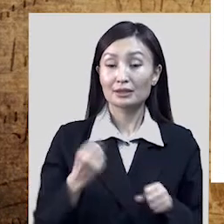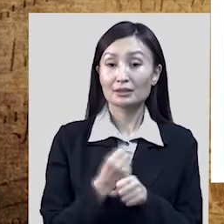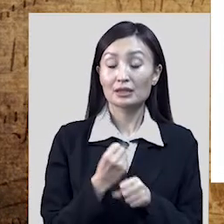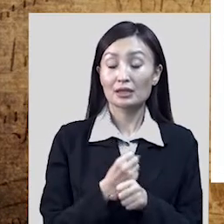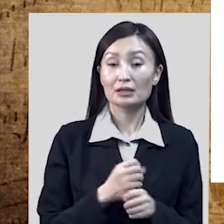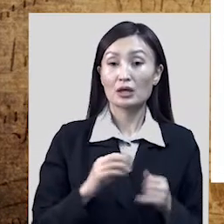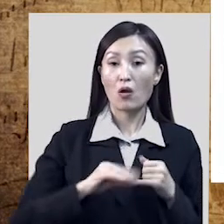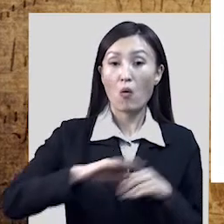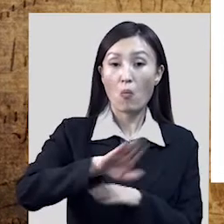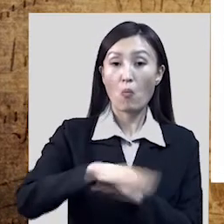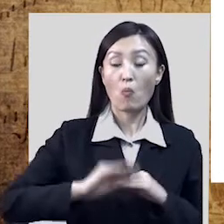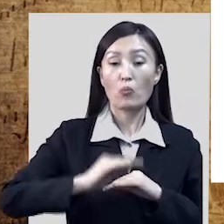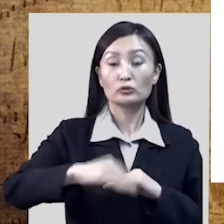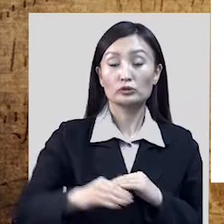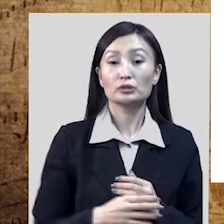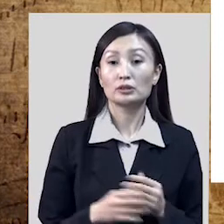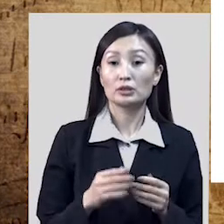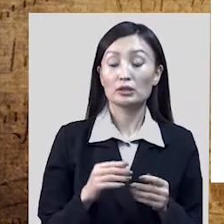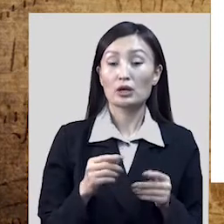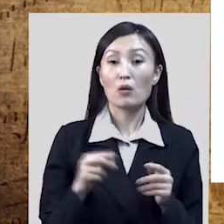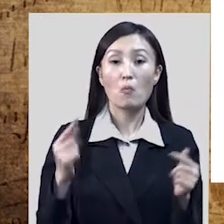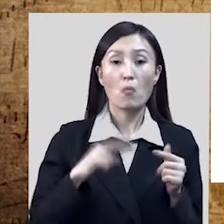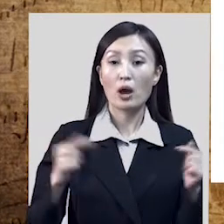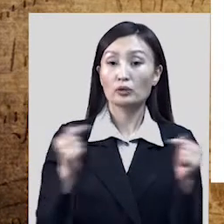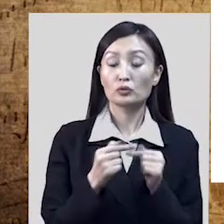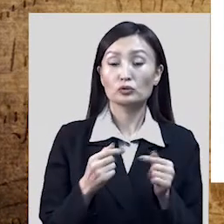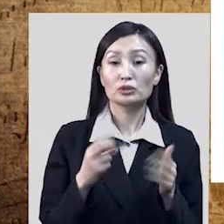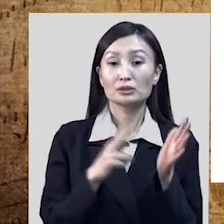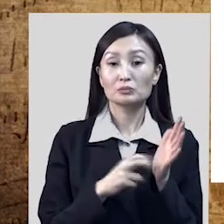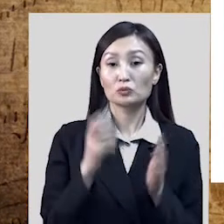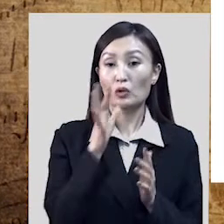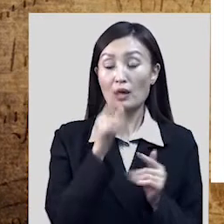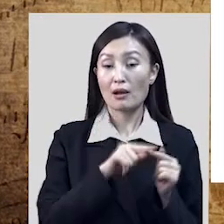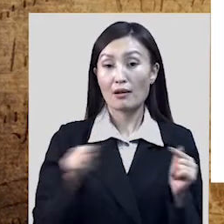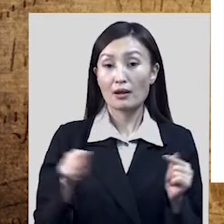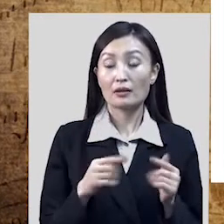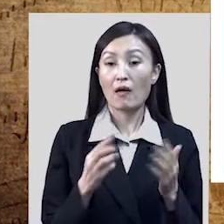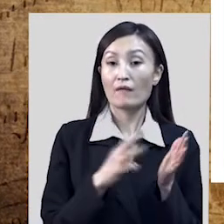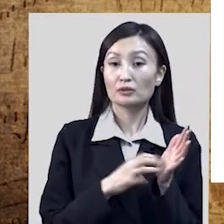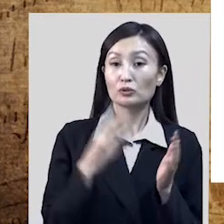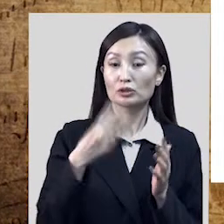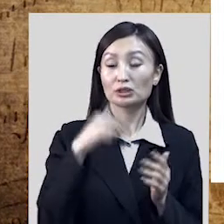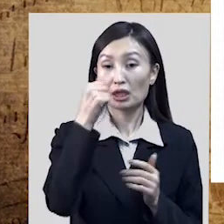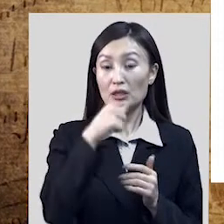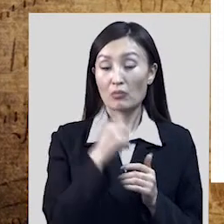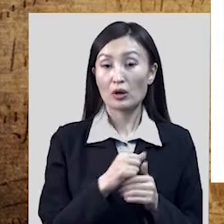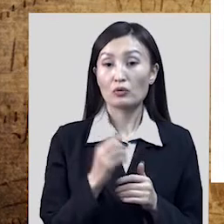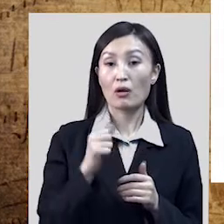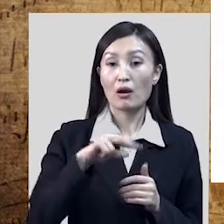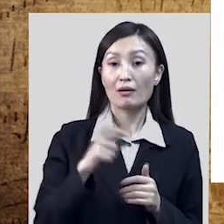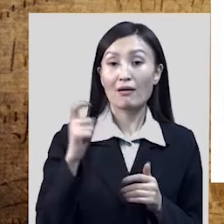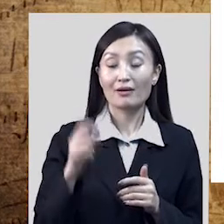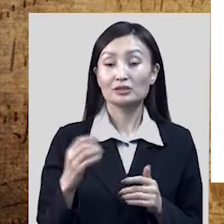синджар оставались непревзойденными по точности на протяжении 700 лет примерно 800 тридцатом году аль-хорезми